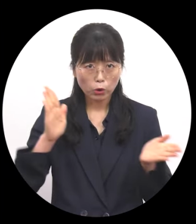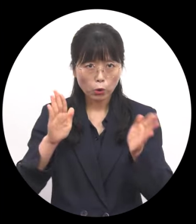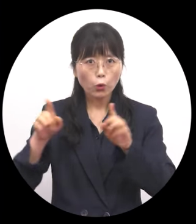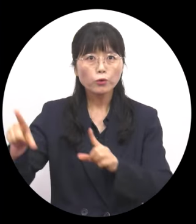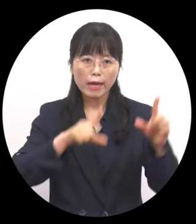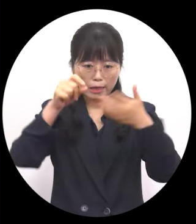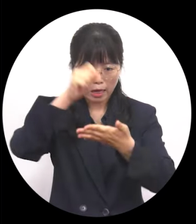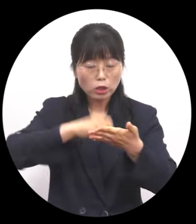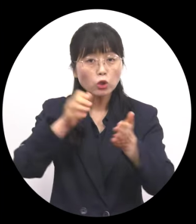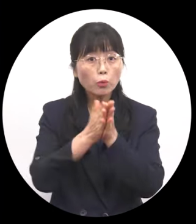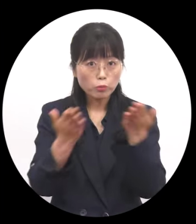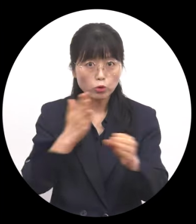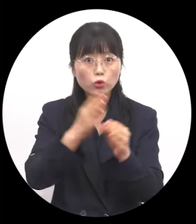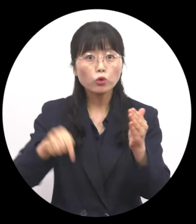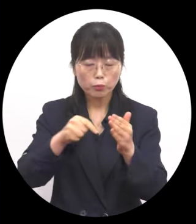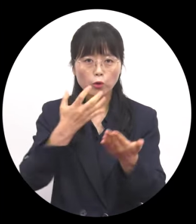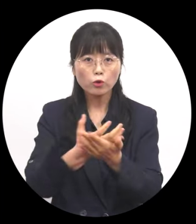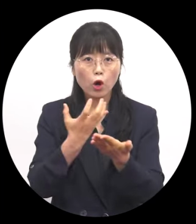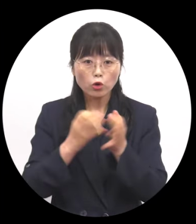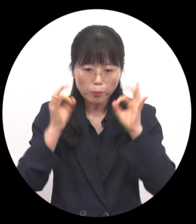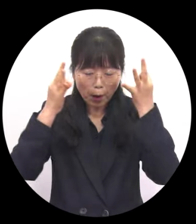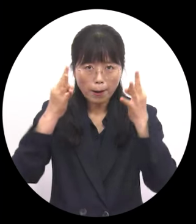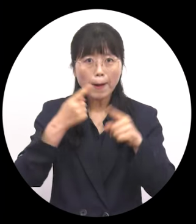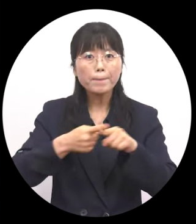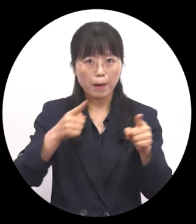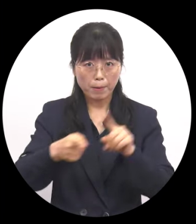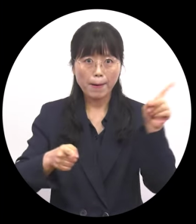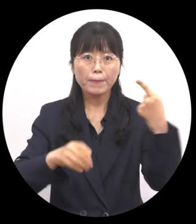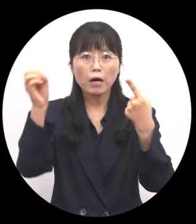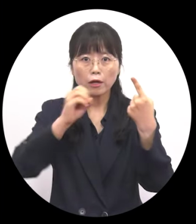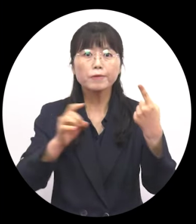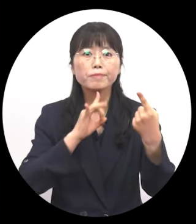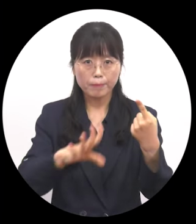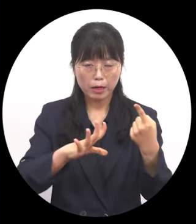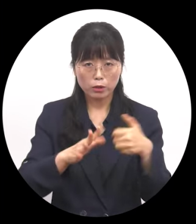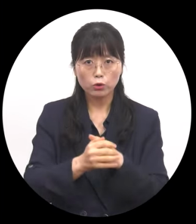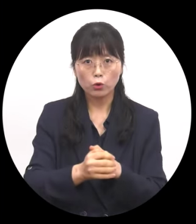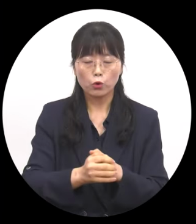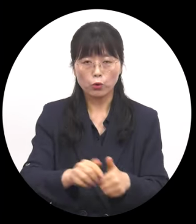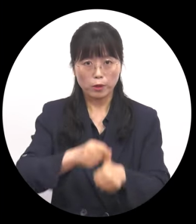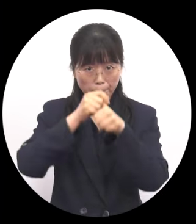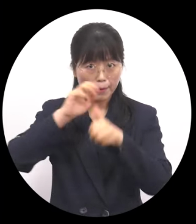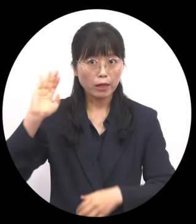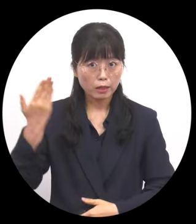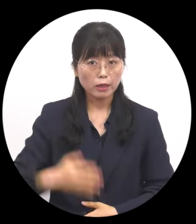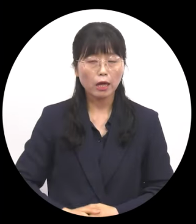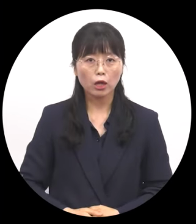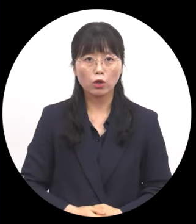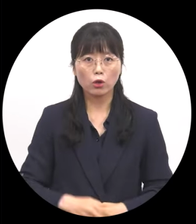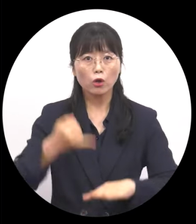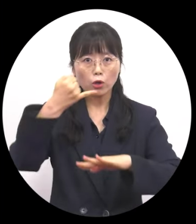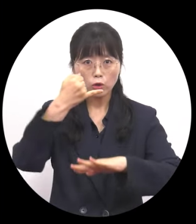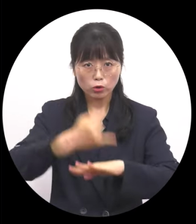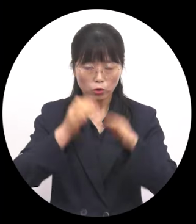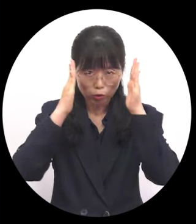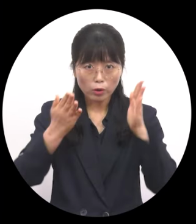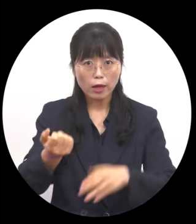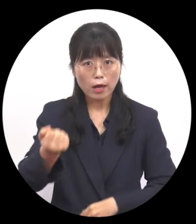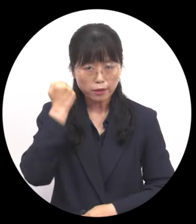학교생활기록부를 중심으로 서류 정성평가 100%만으로 학생을 선발을 하고요. 수능최저학력